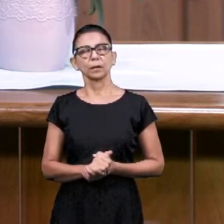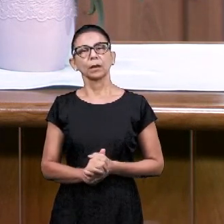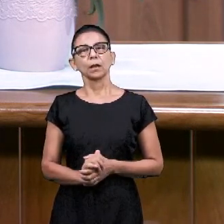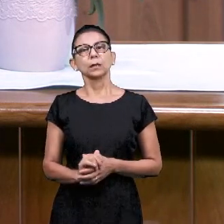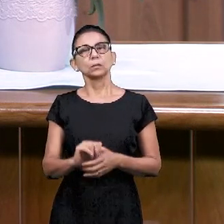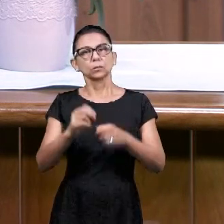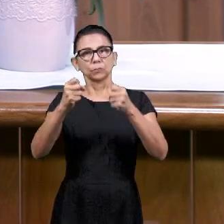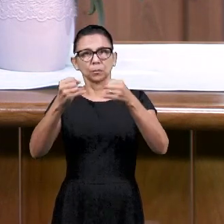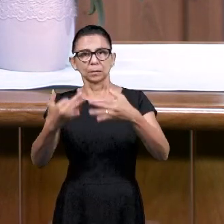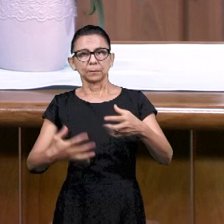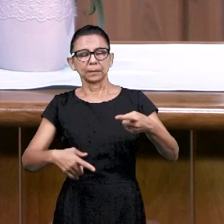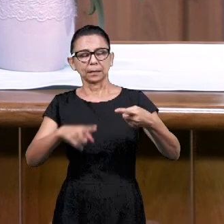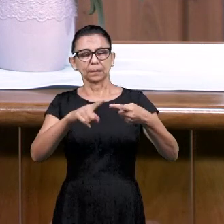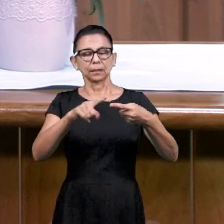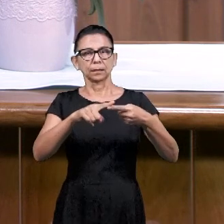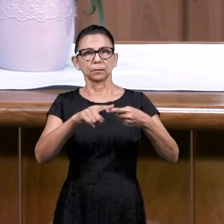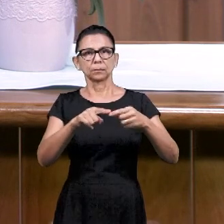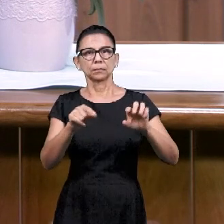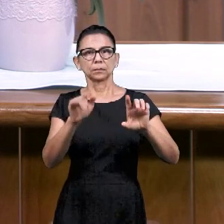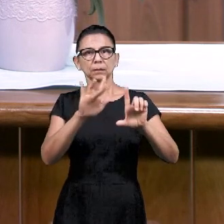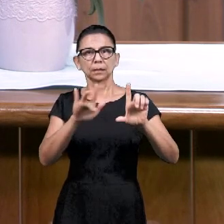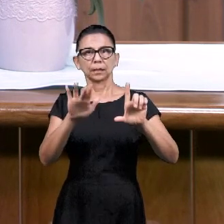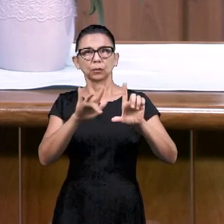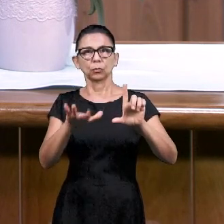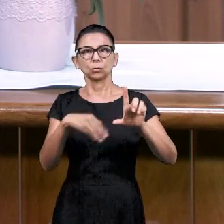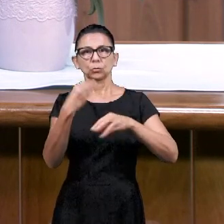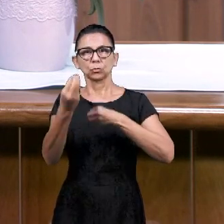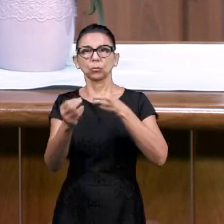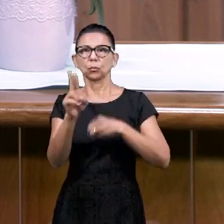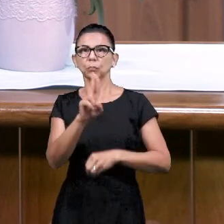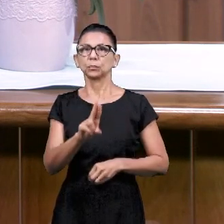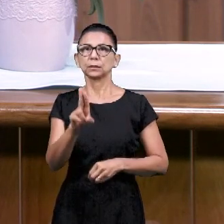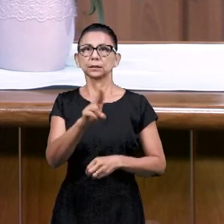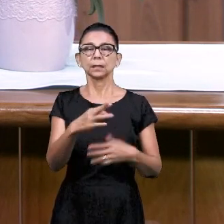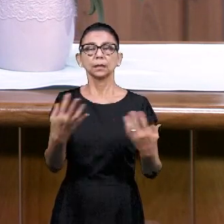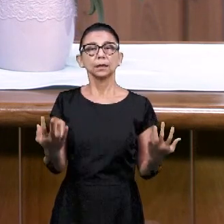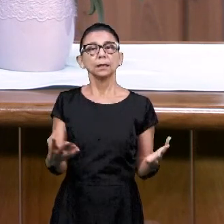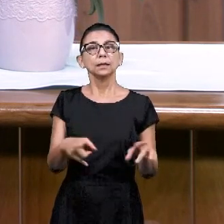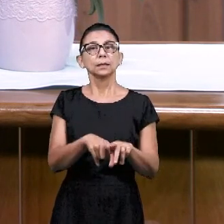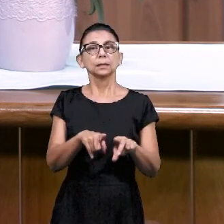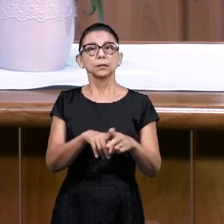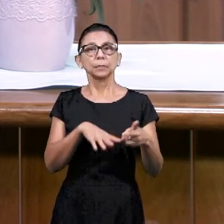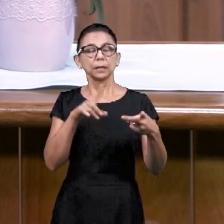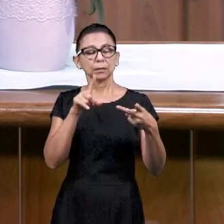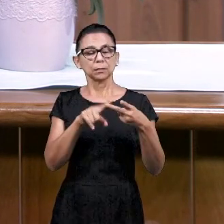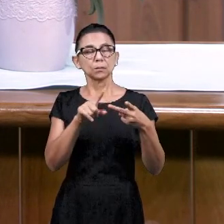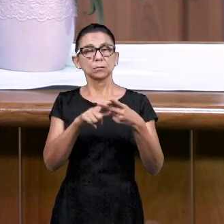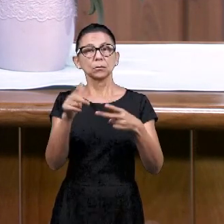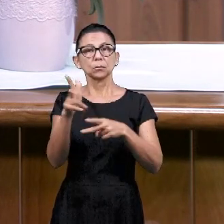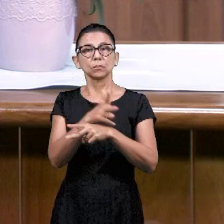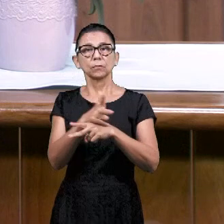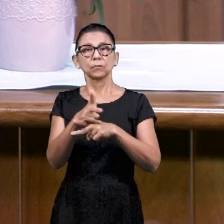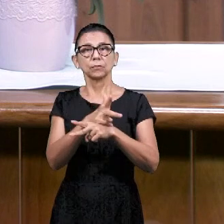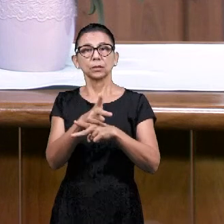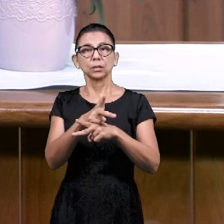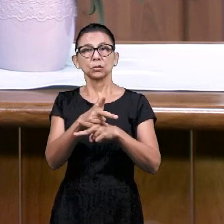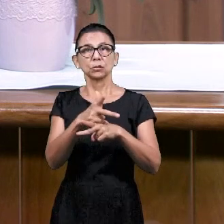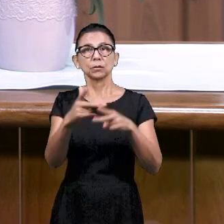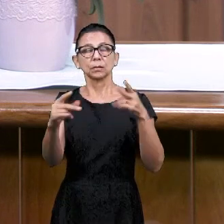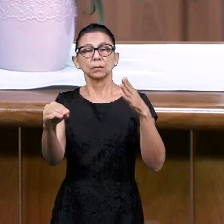la compréhension de l'utilisation du QR code et nous allons dire où vous allez voir la vidéo qui a été